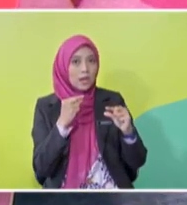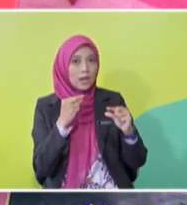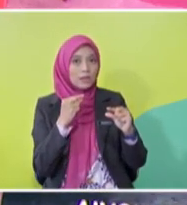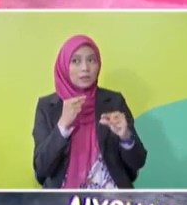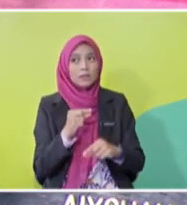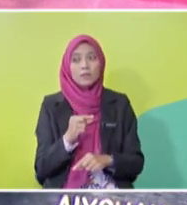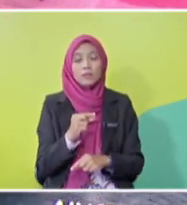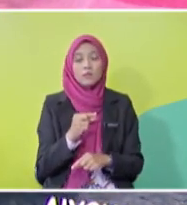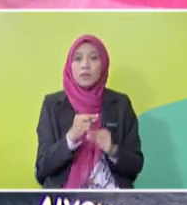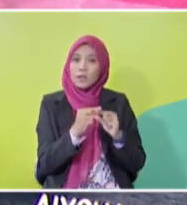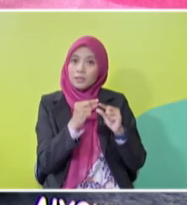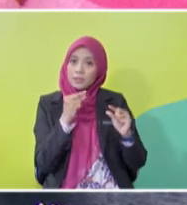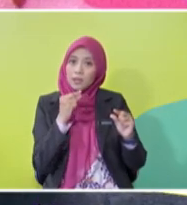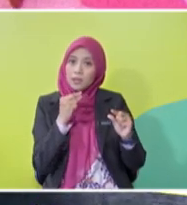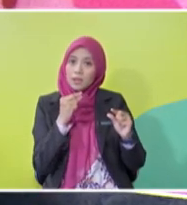tegak